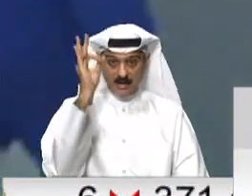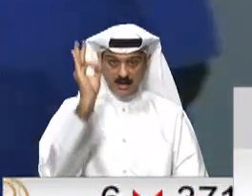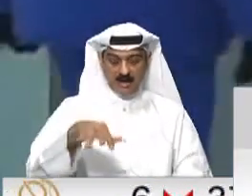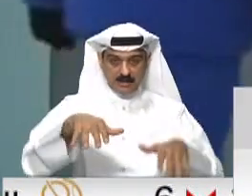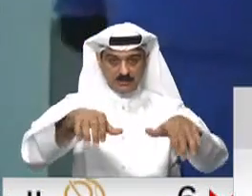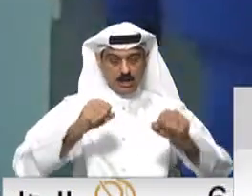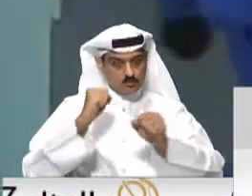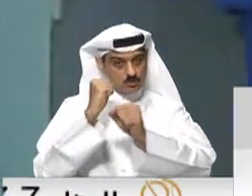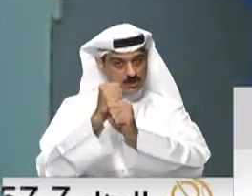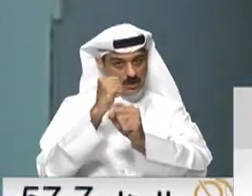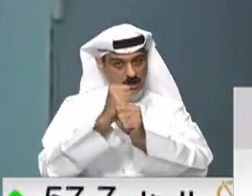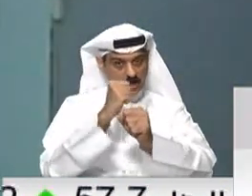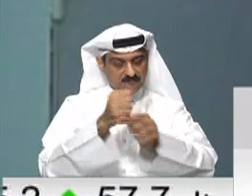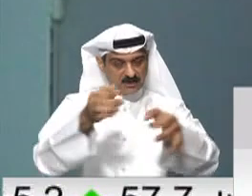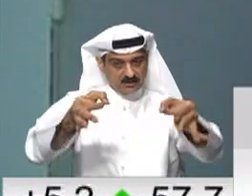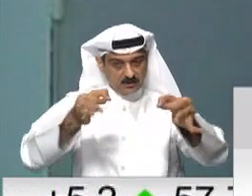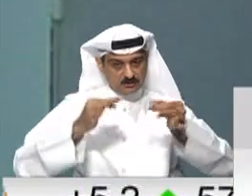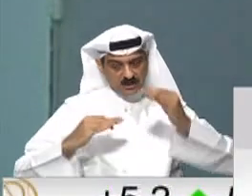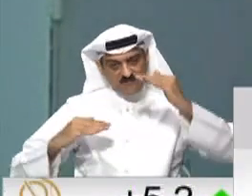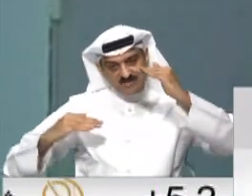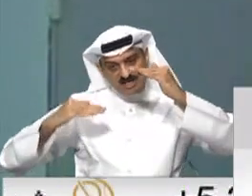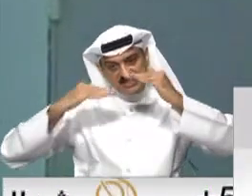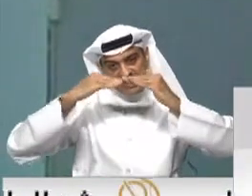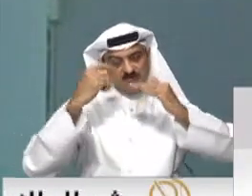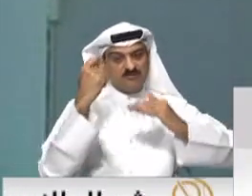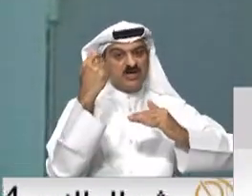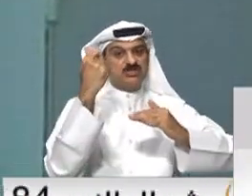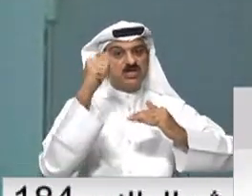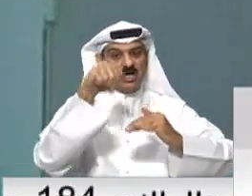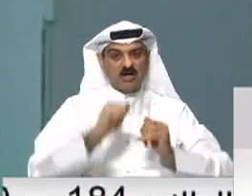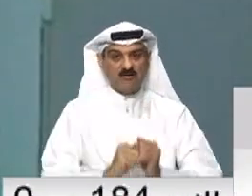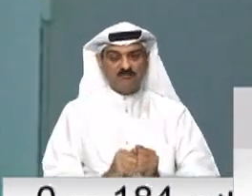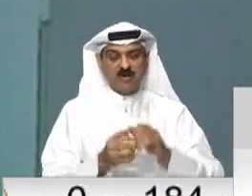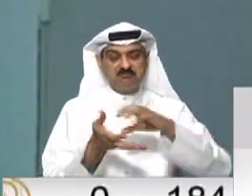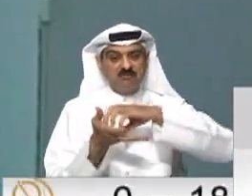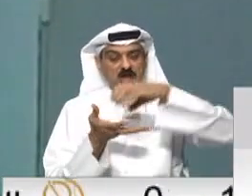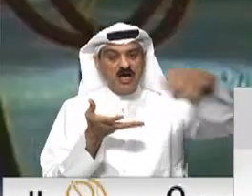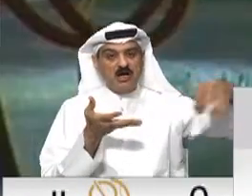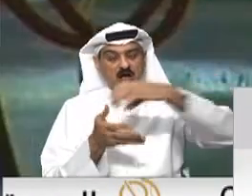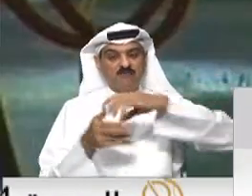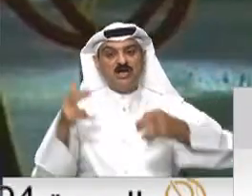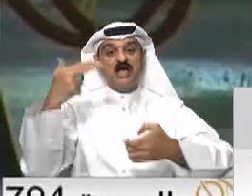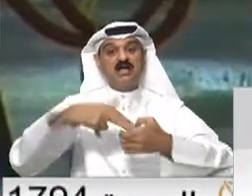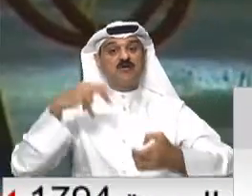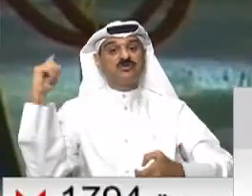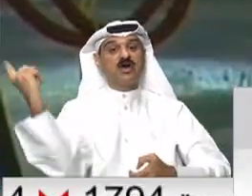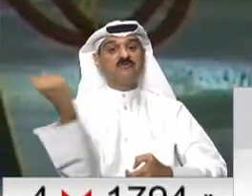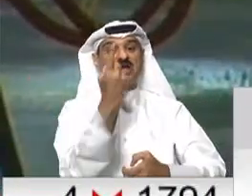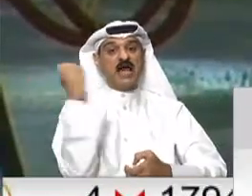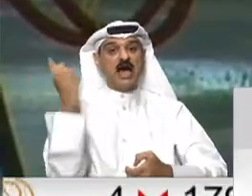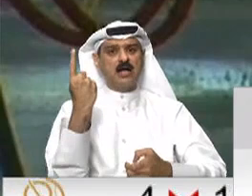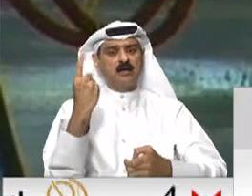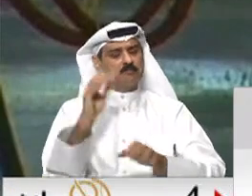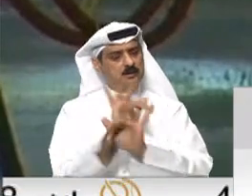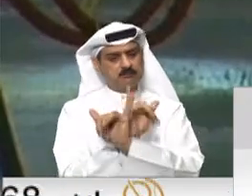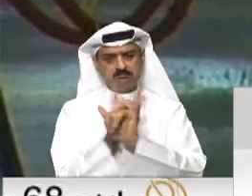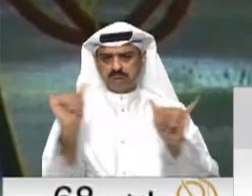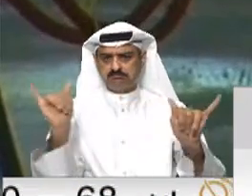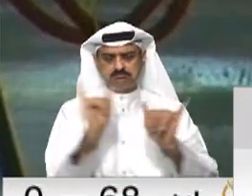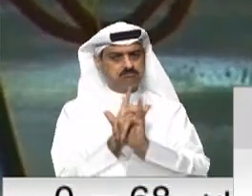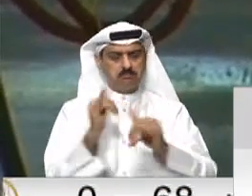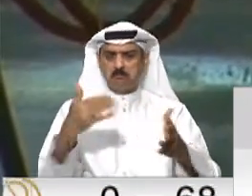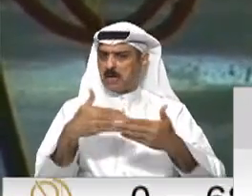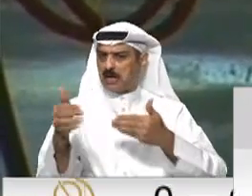التنفيذي التجديد في تطبيق سقف الاسعار لن يؤثر على امدادات النفط العالميه والجدير والذكر انه سقف السعر